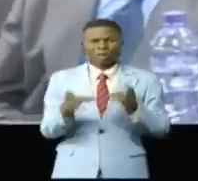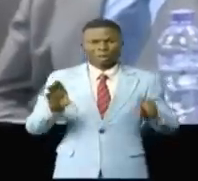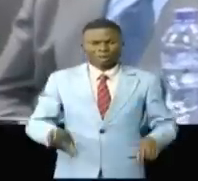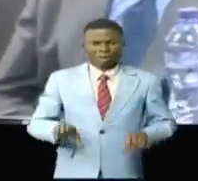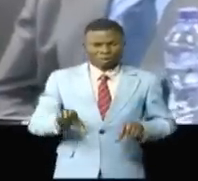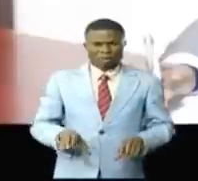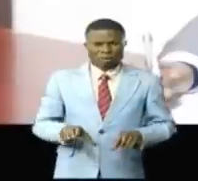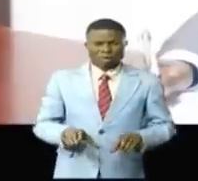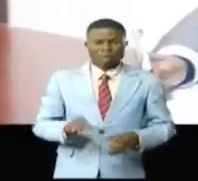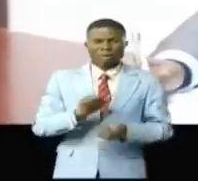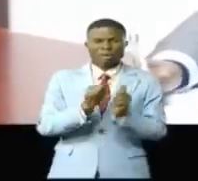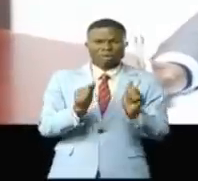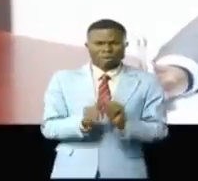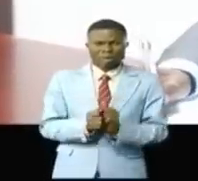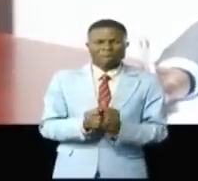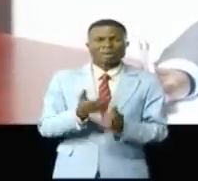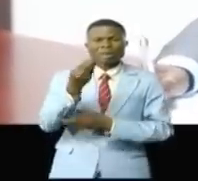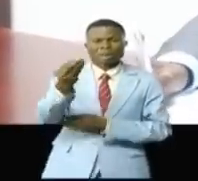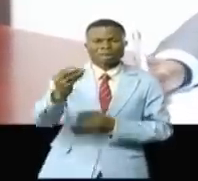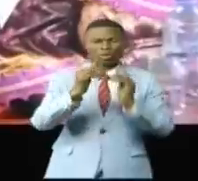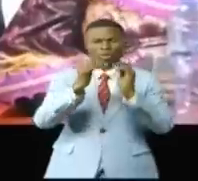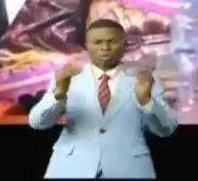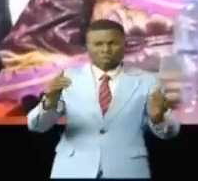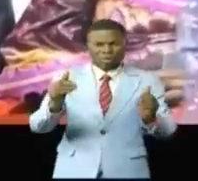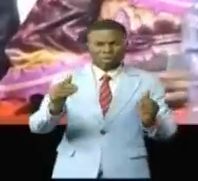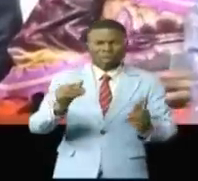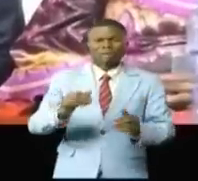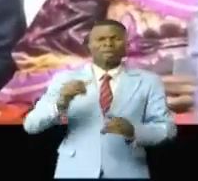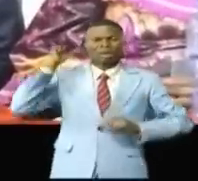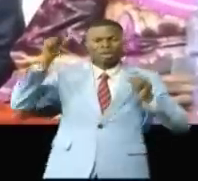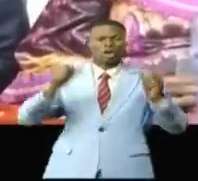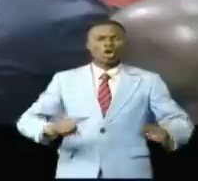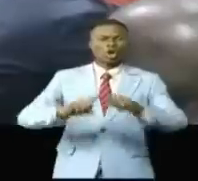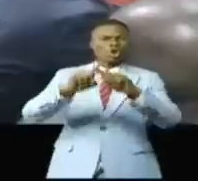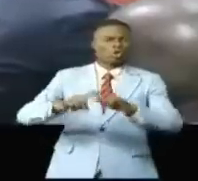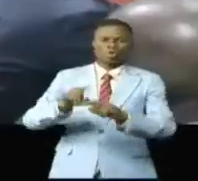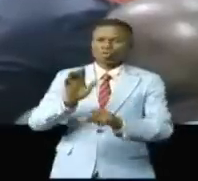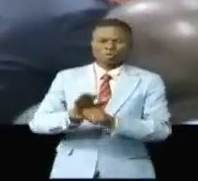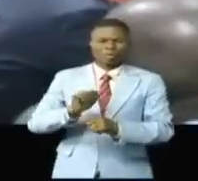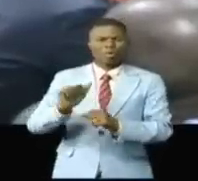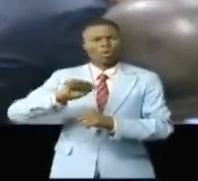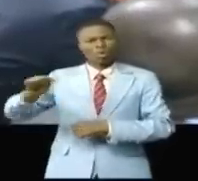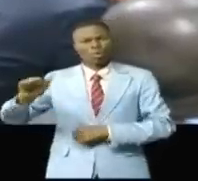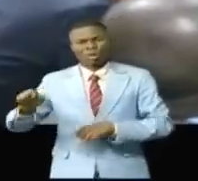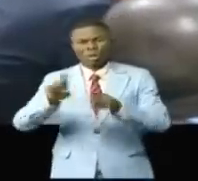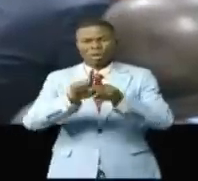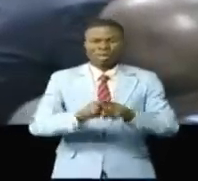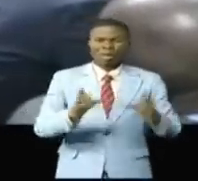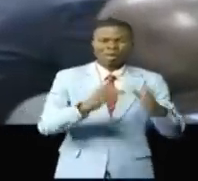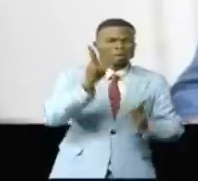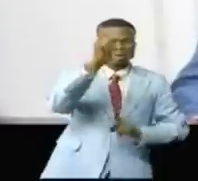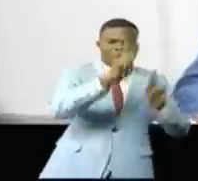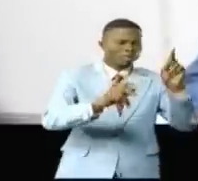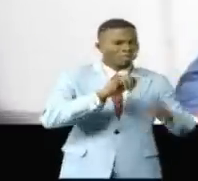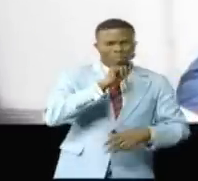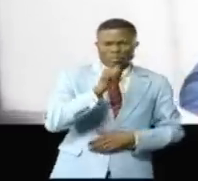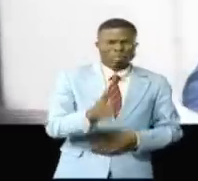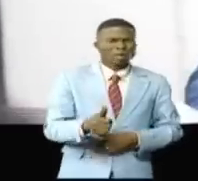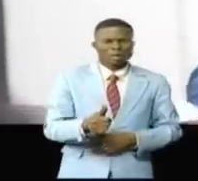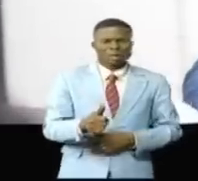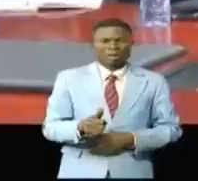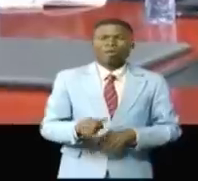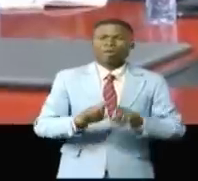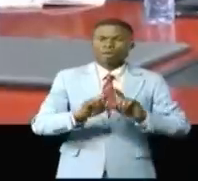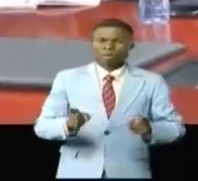être de vecteurs de paix et non constamment théâtre de conflits, d'abord entre elles, puis avec les exécutifs